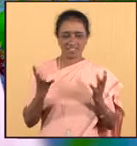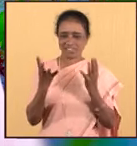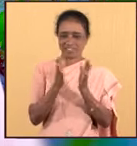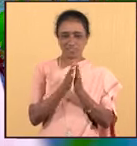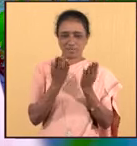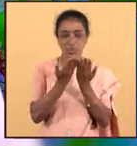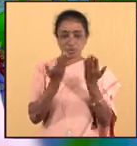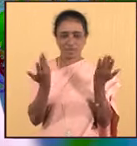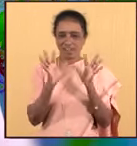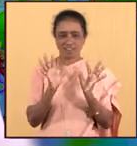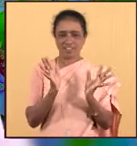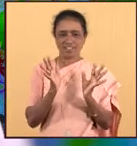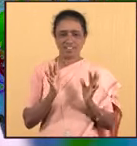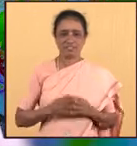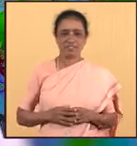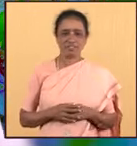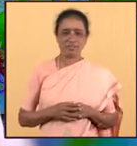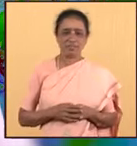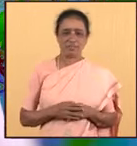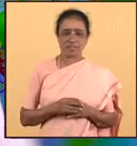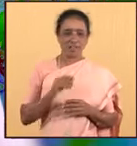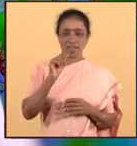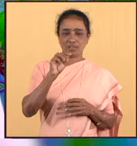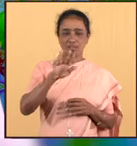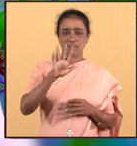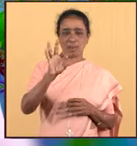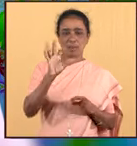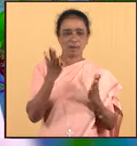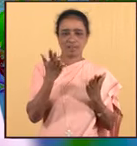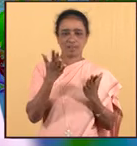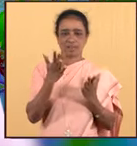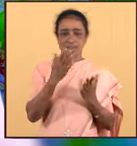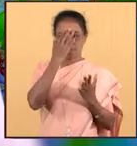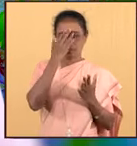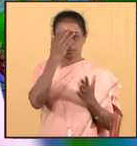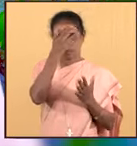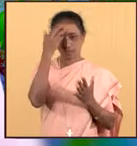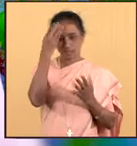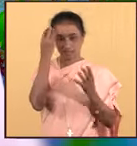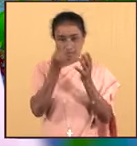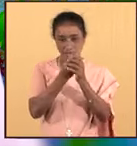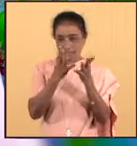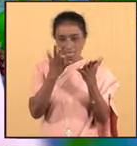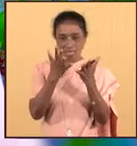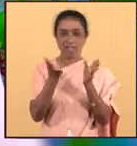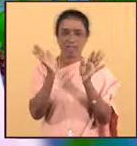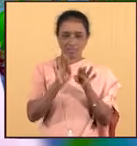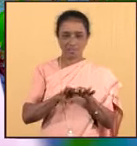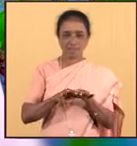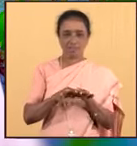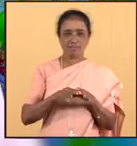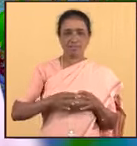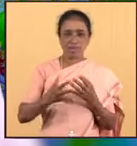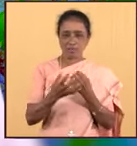இல்லை என்பது மிகச்சரியான விடை. ஏன்னா நம்ம அப்போ ஏற்றுக்கொள்ளலை. 1950 நம்ம அரசியலமைப்பு வடிவமைக்கும் போது அந்த சட்டத்தை